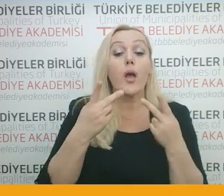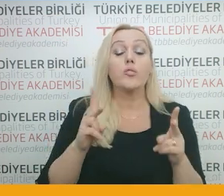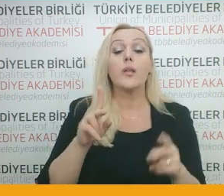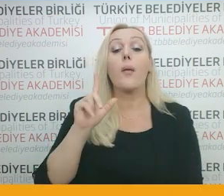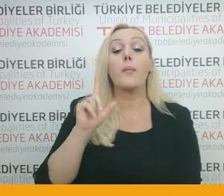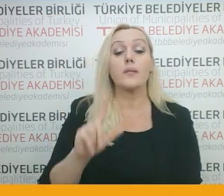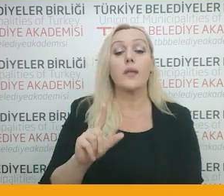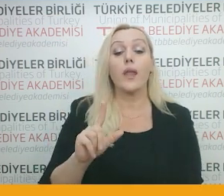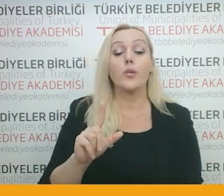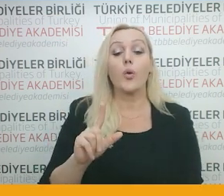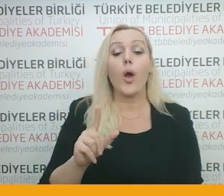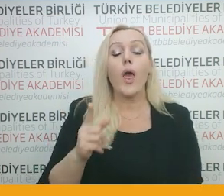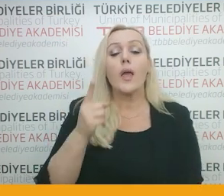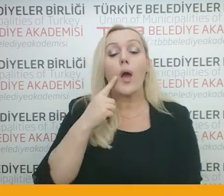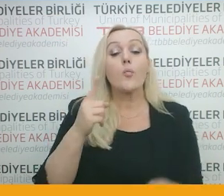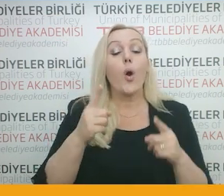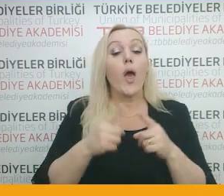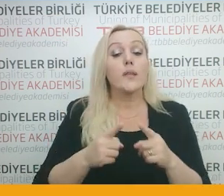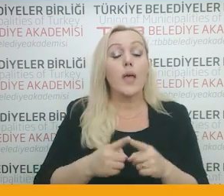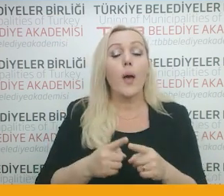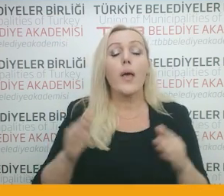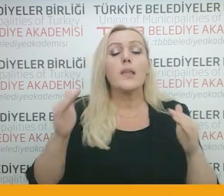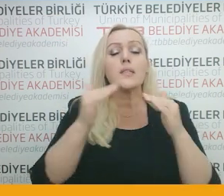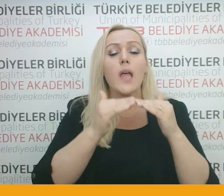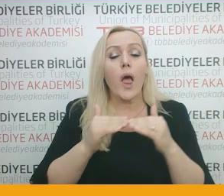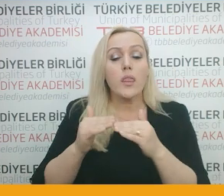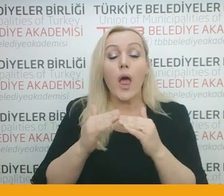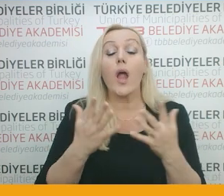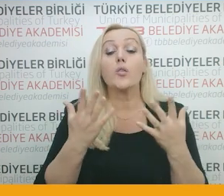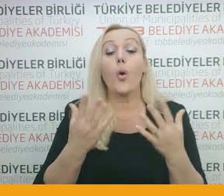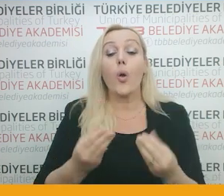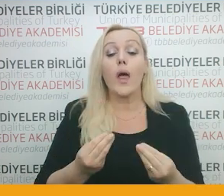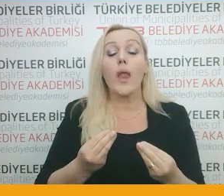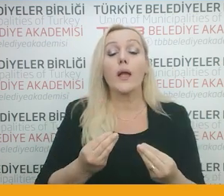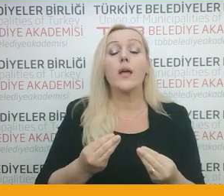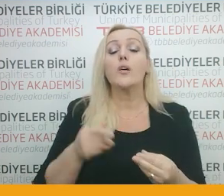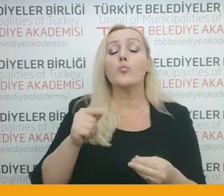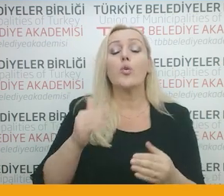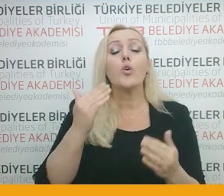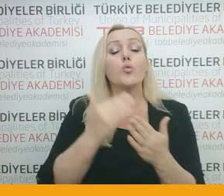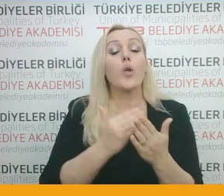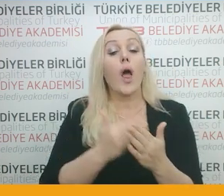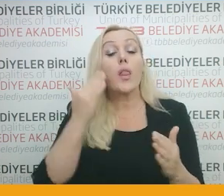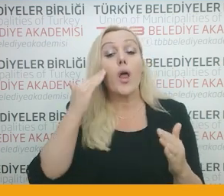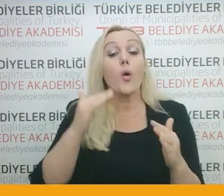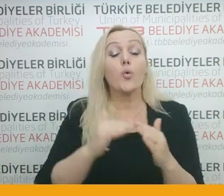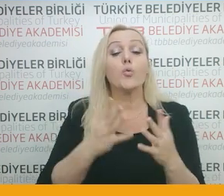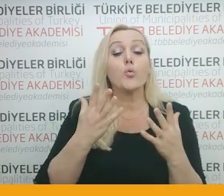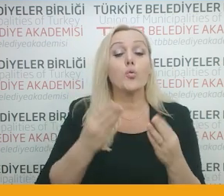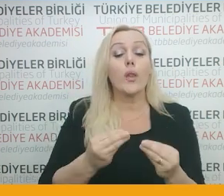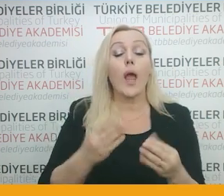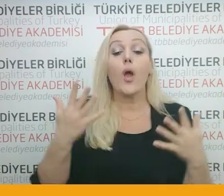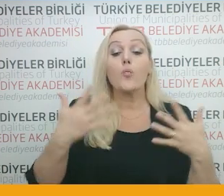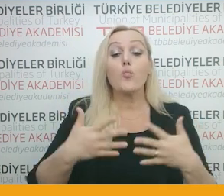açıklanması gerekiyor. Kamu hesaplarının standart bir muhasebe sistemi ve genel kabul görmüş muhasebe prensiplerine uygun bir